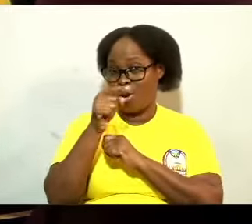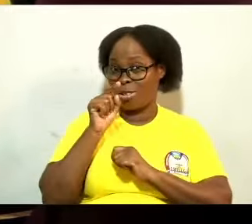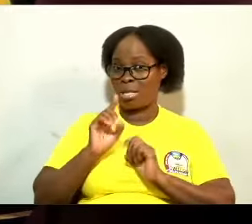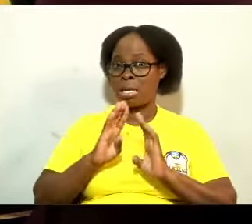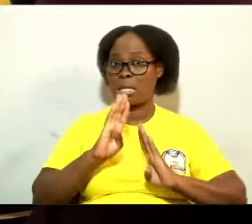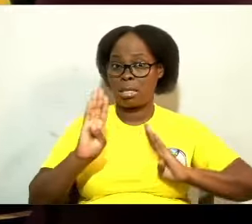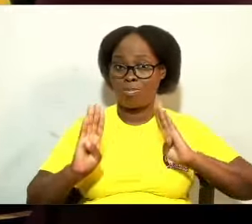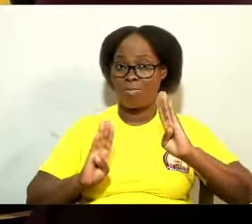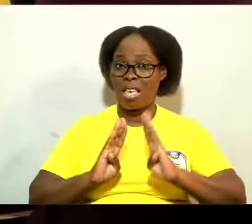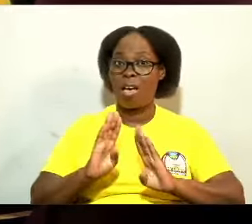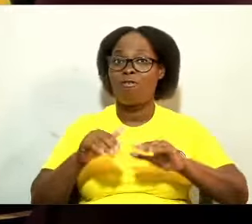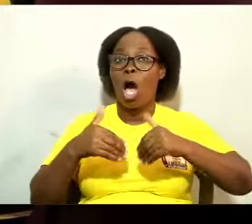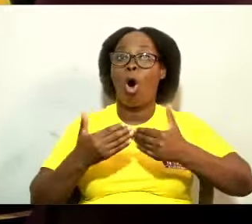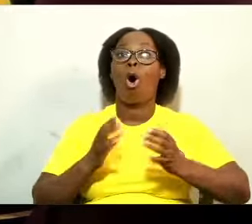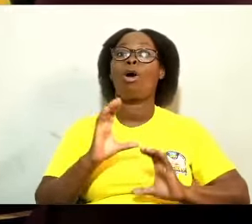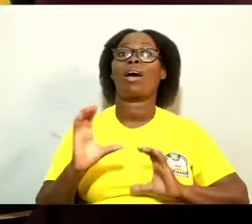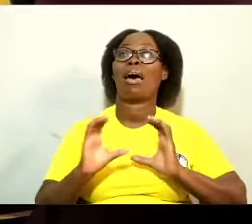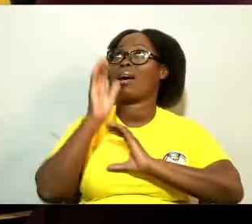ya Mungu,